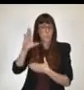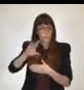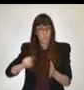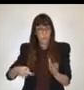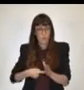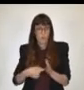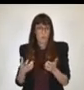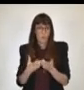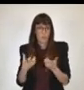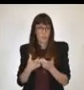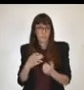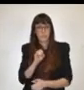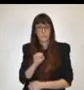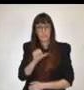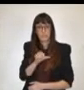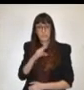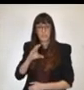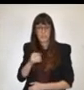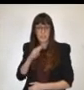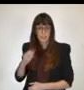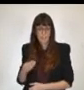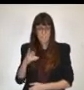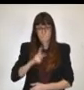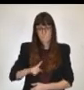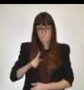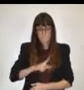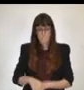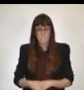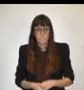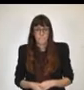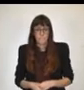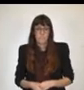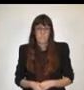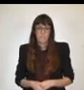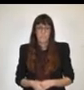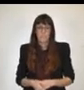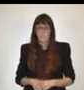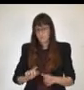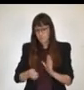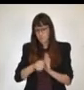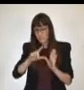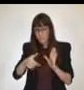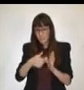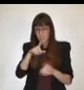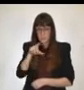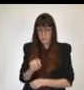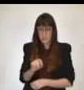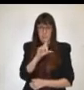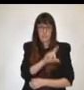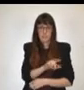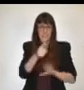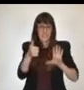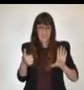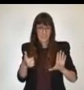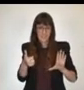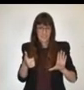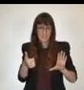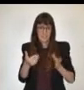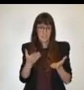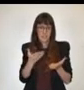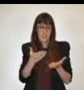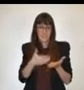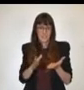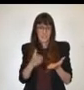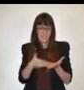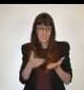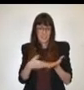SACEM. Au total, en 2020, c'est 26 prêts patrimoniaux qui étaient encore présents dans les comptes du crédit, avec un